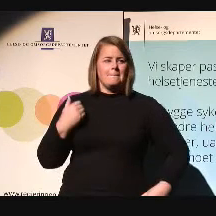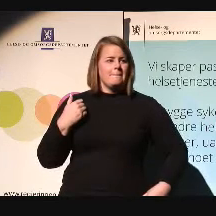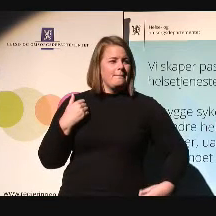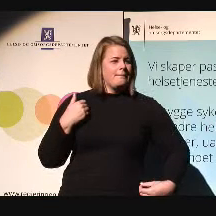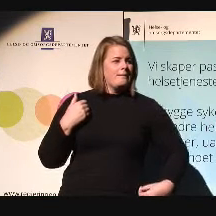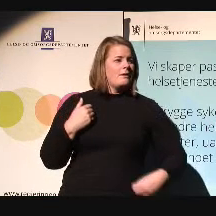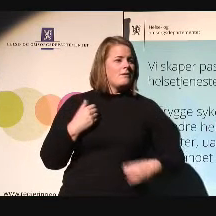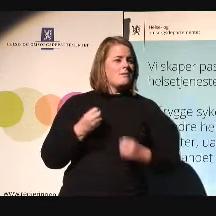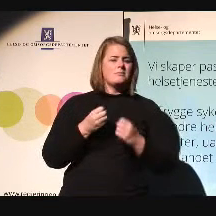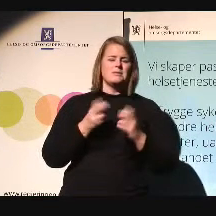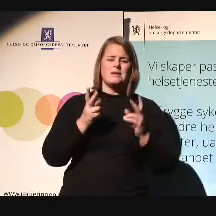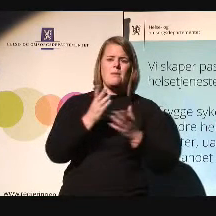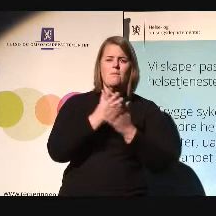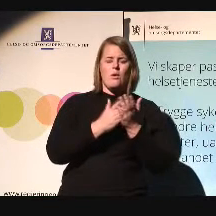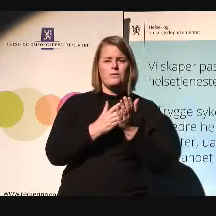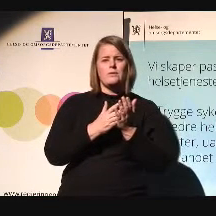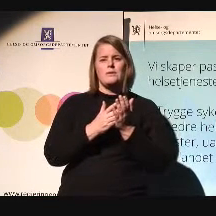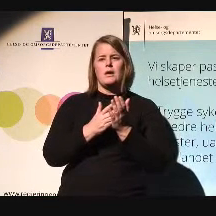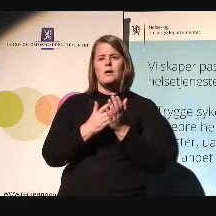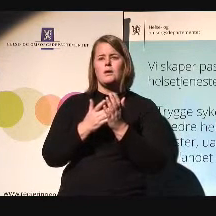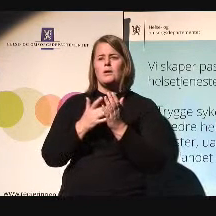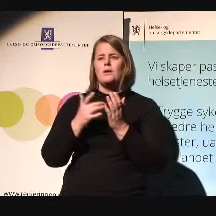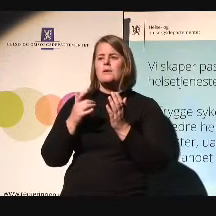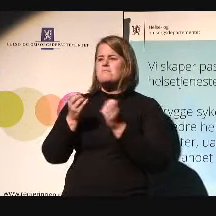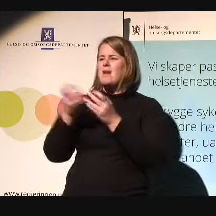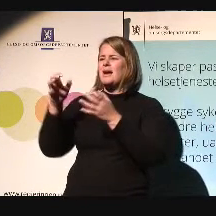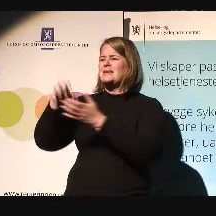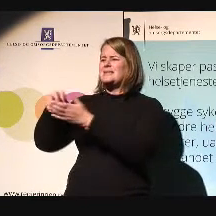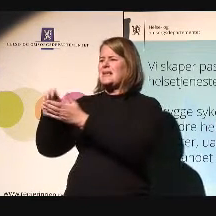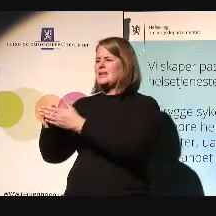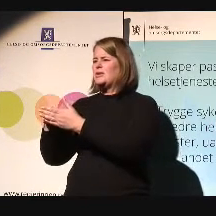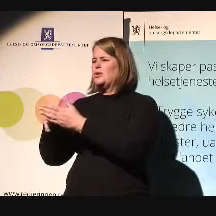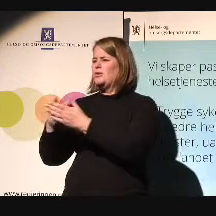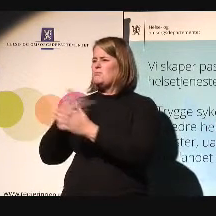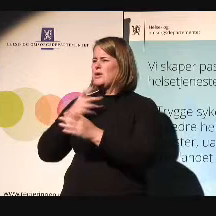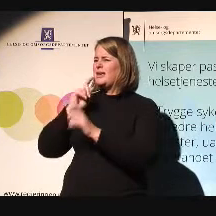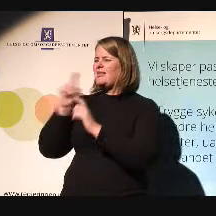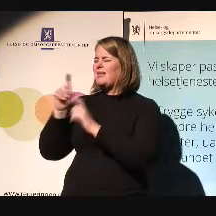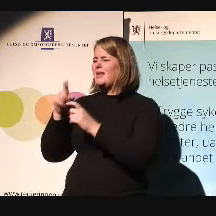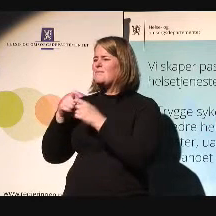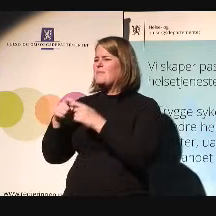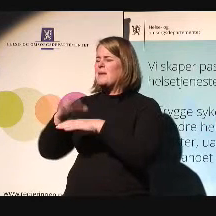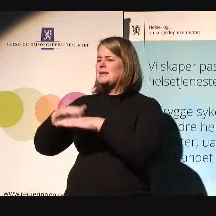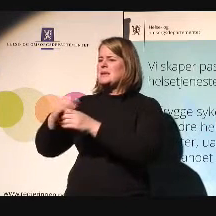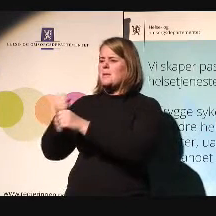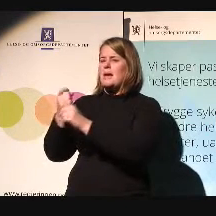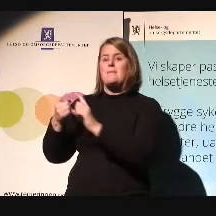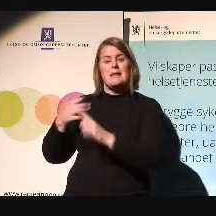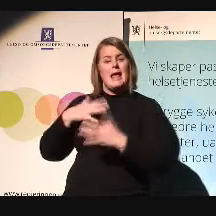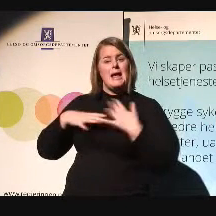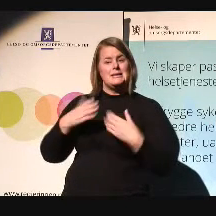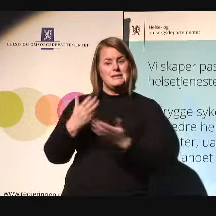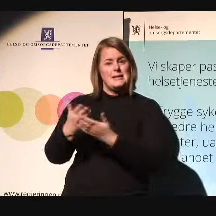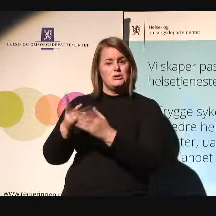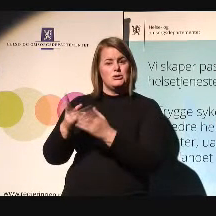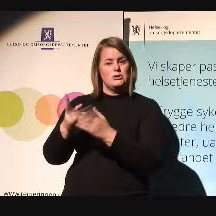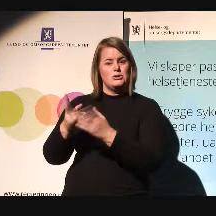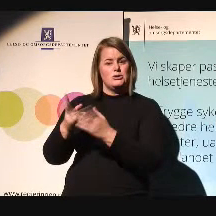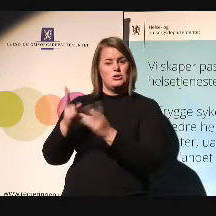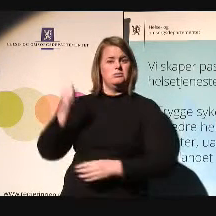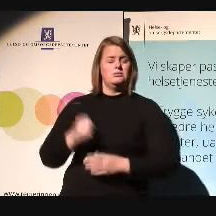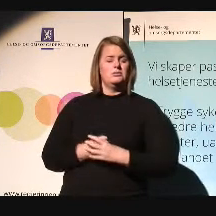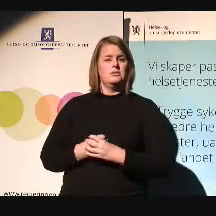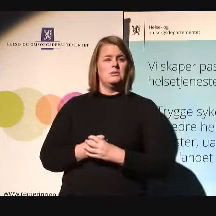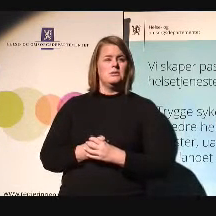Det var mange sektorer som fikk mye kritikk for beredskapsarbeidet, men helsetjenesten kom ganske godt ut av det. Og strengt tatt så tror jeg